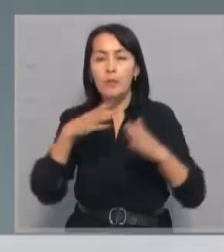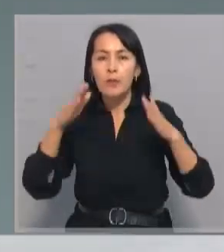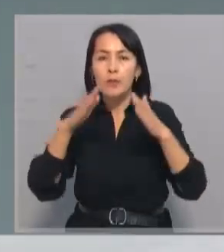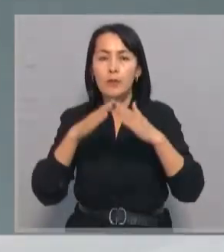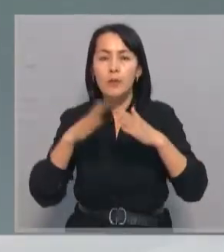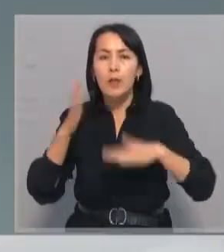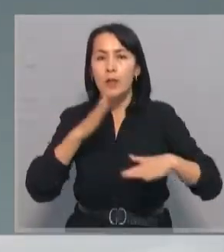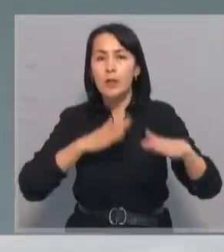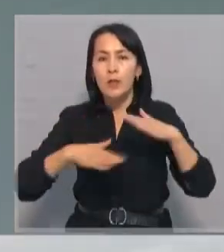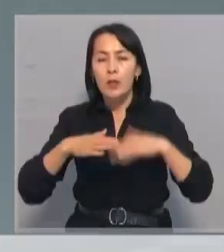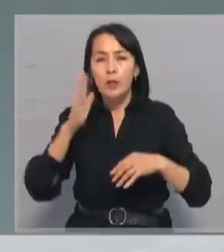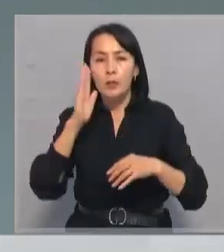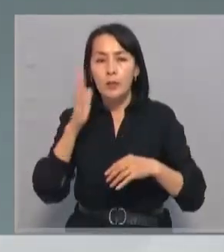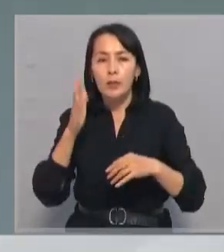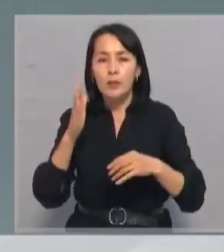шаңырақ шаттыққа бөлініп,